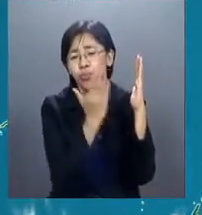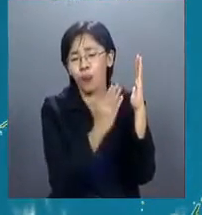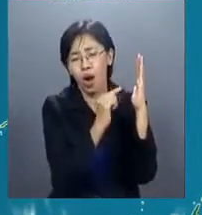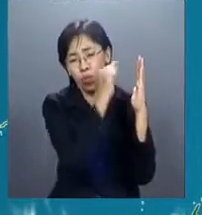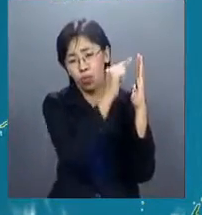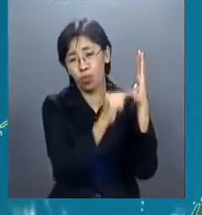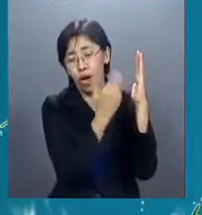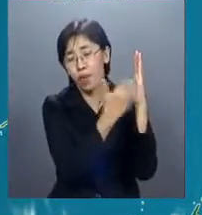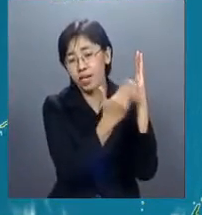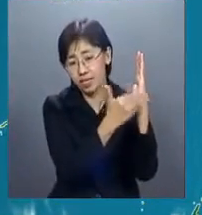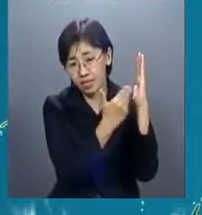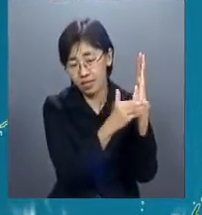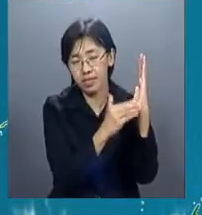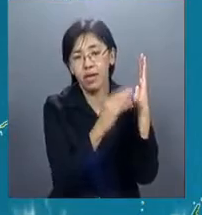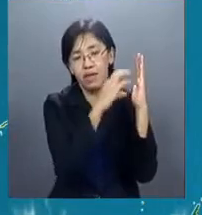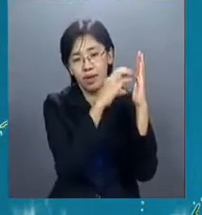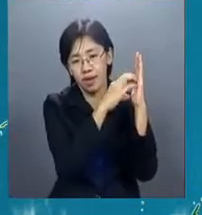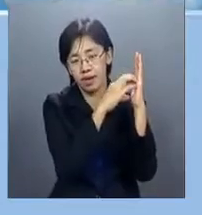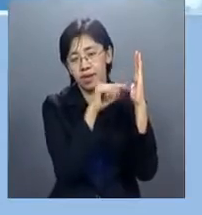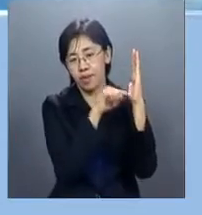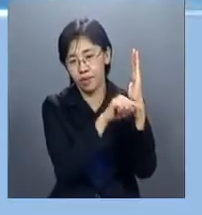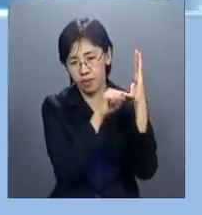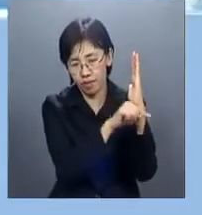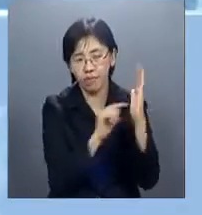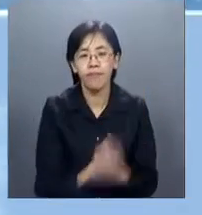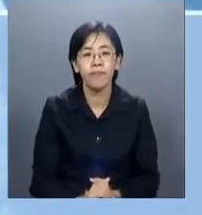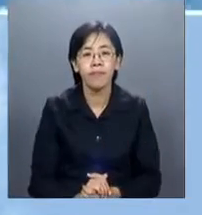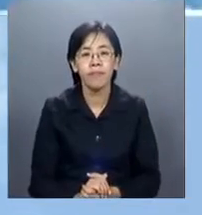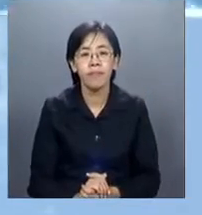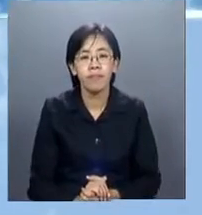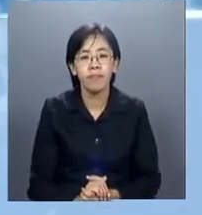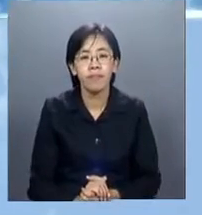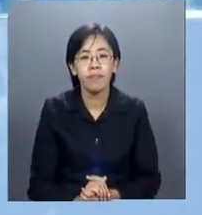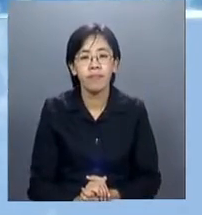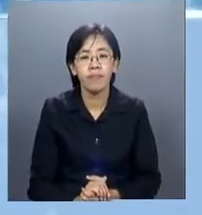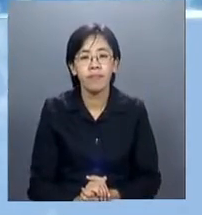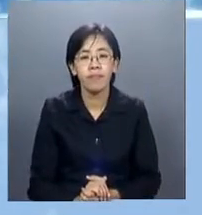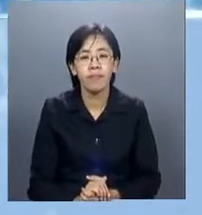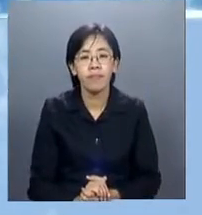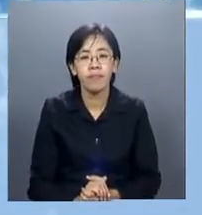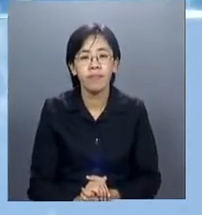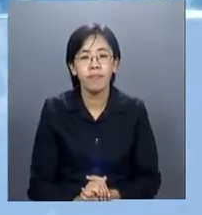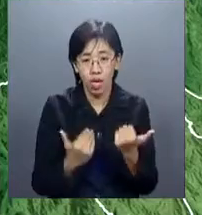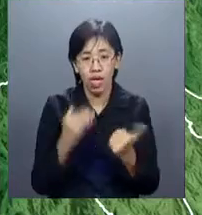วณภาคอีสานตอนล่างภาคกลางและภาคตะวันออกส่งผลให้สภาพอากาศในแต่ละภาค